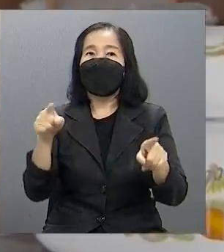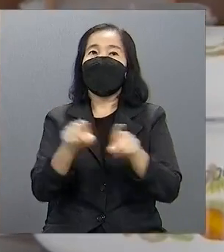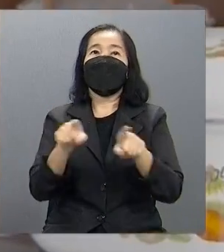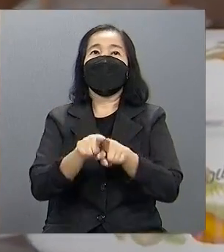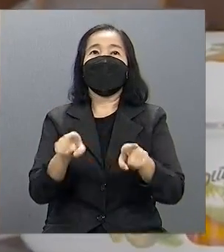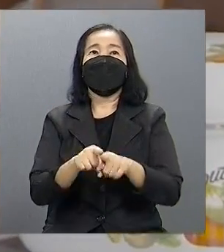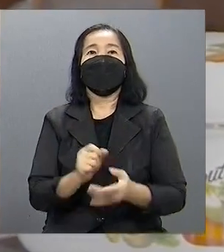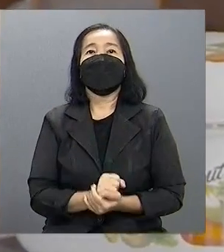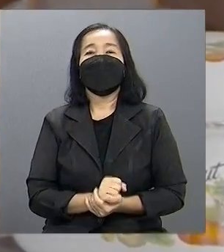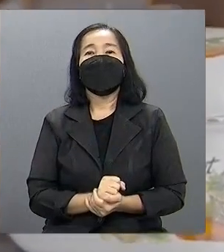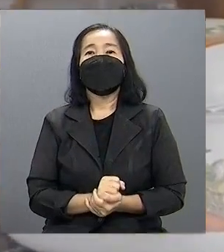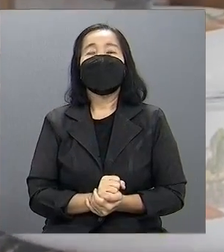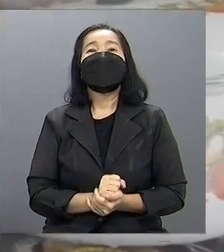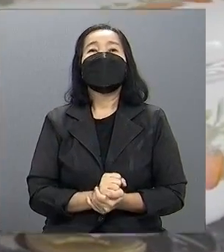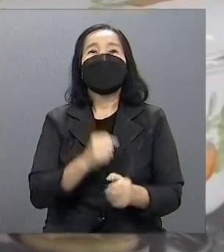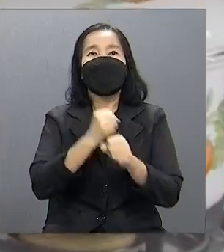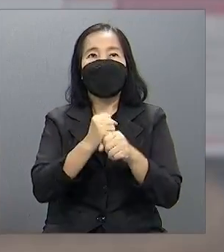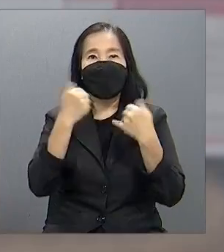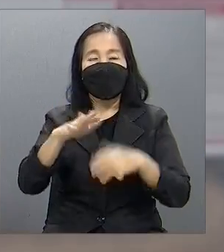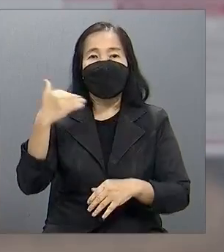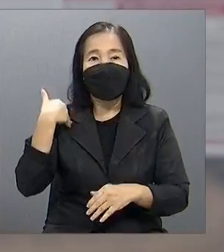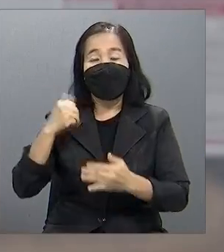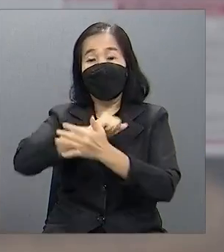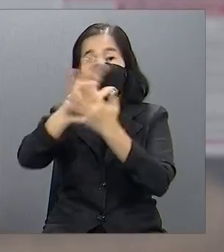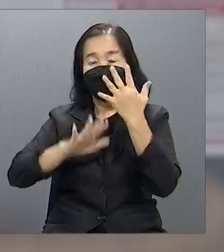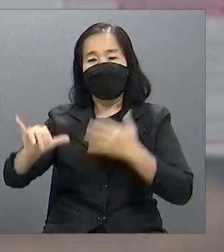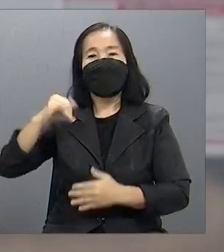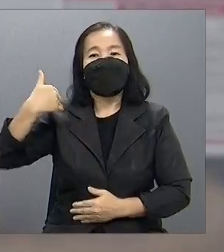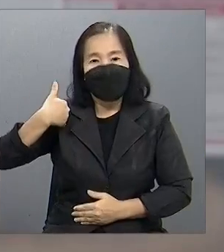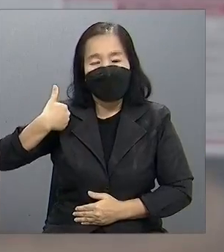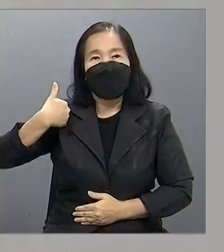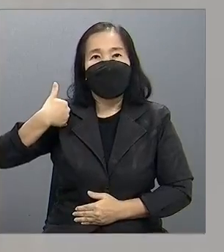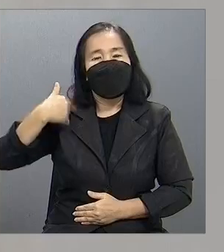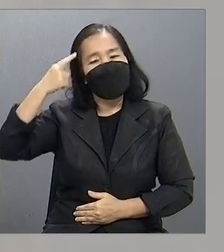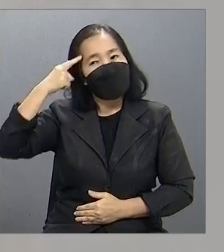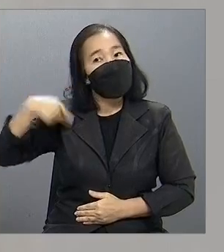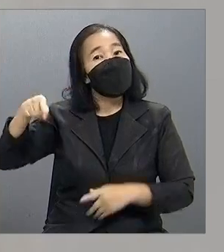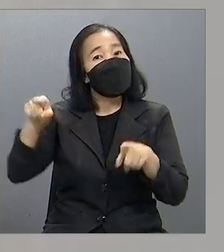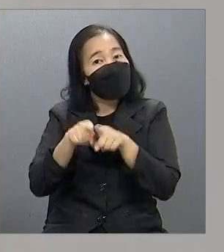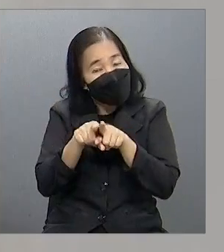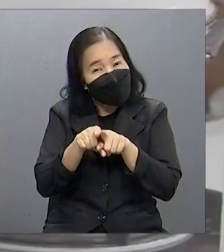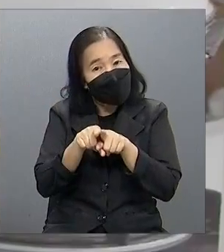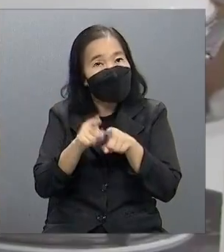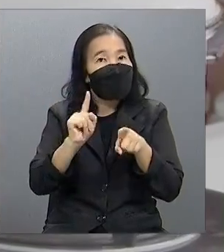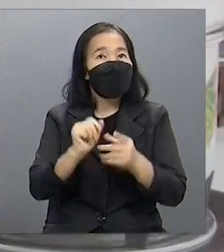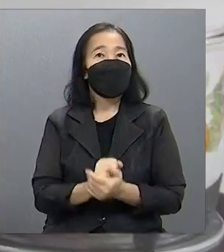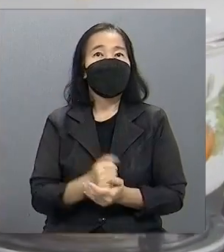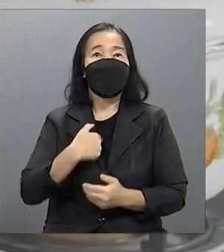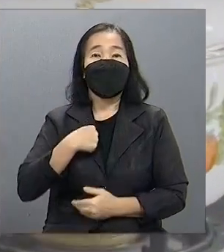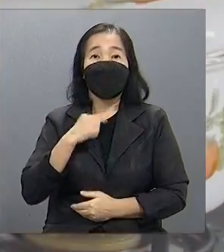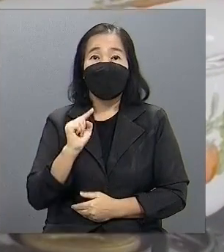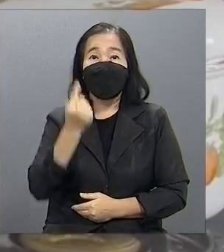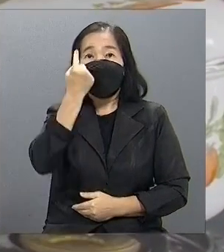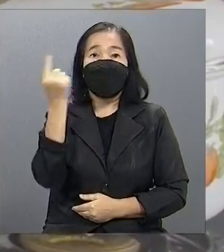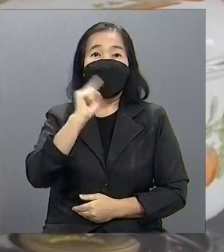แล้วกับญาติของเราท่านหนึ่งตอนนี้มันจะเหมือนกันไหมแล้วเริ่มต้นแรกเนี่ยความรู้สึกของคนที่เริ่มจะ